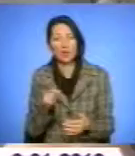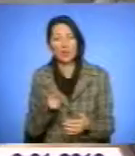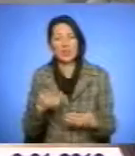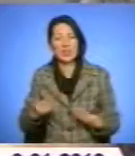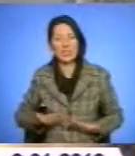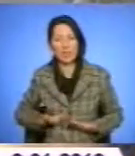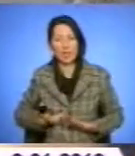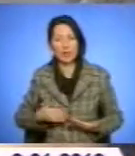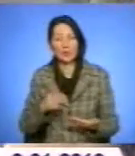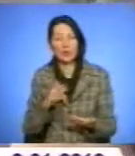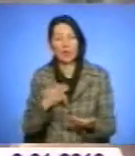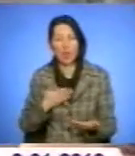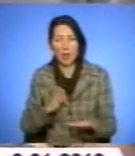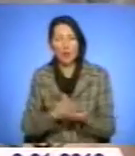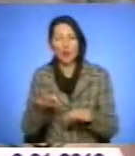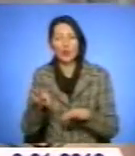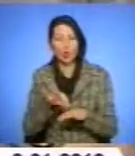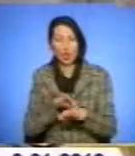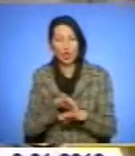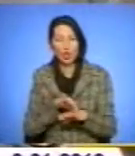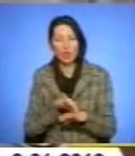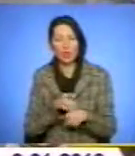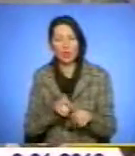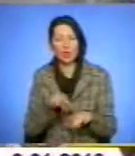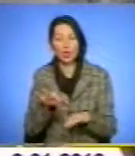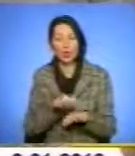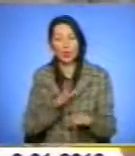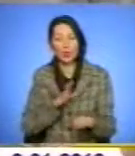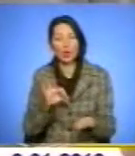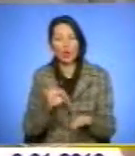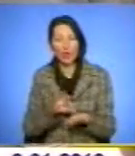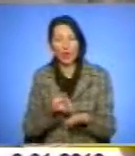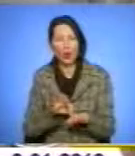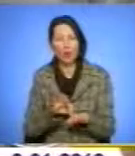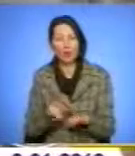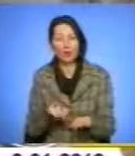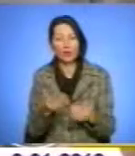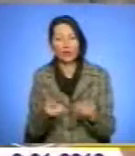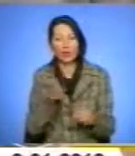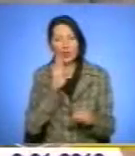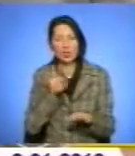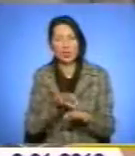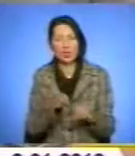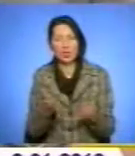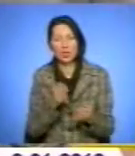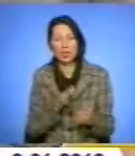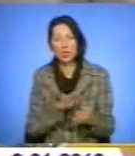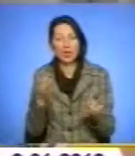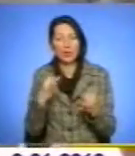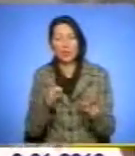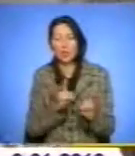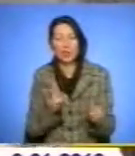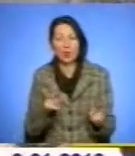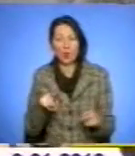жив, мав дружину, ця дружина була хора фізично, вона навіть не пускала нікого до